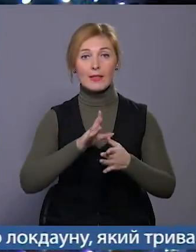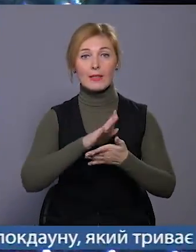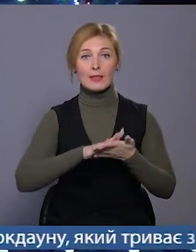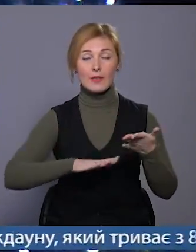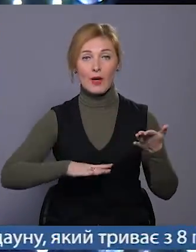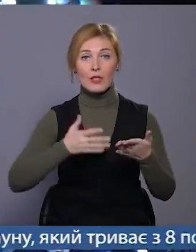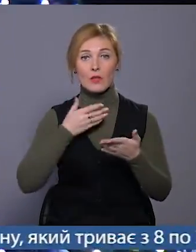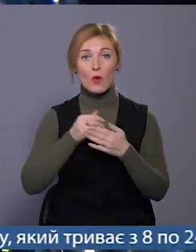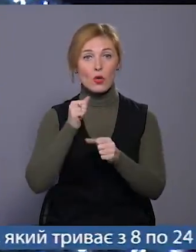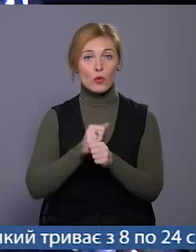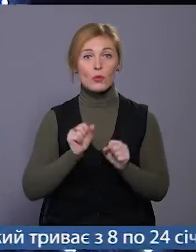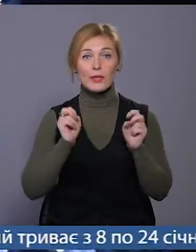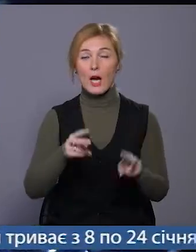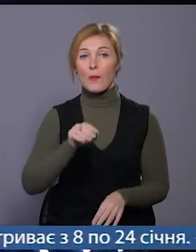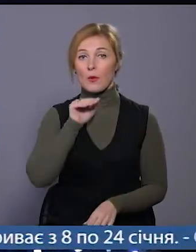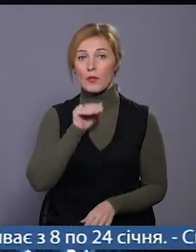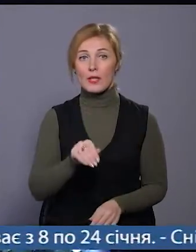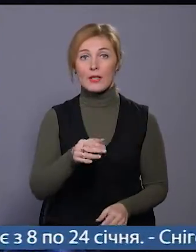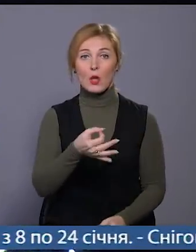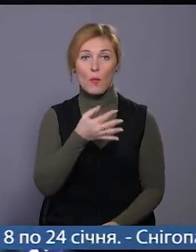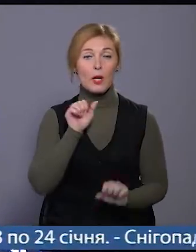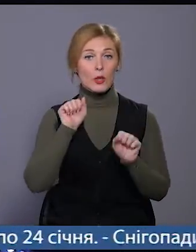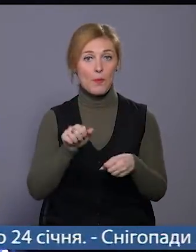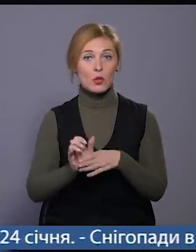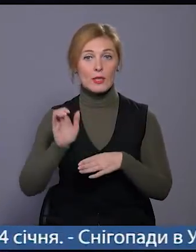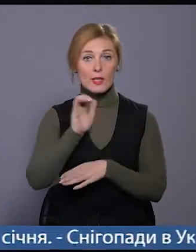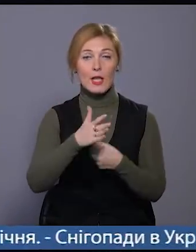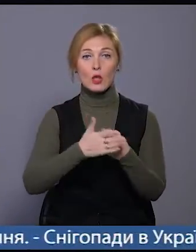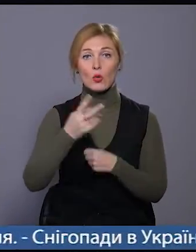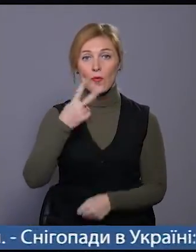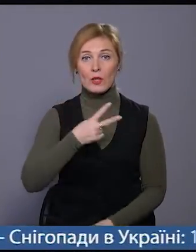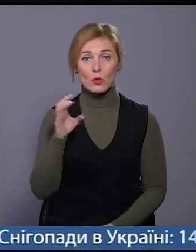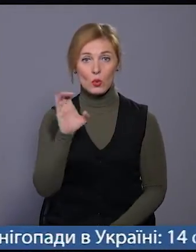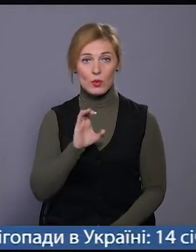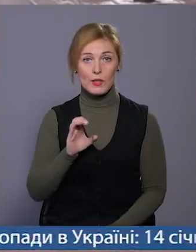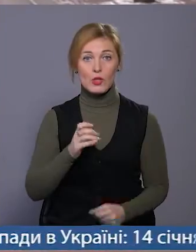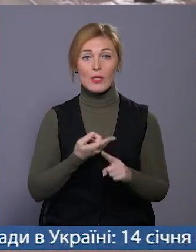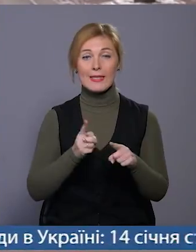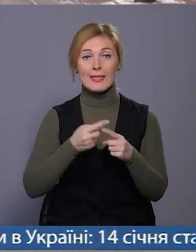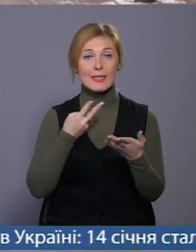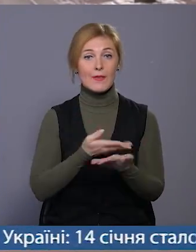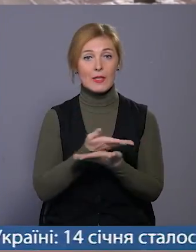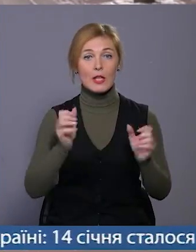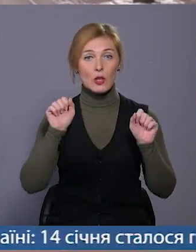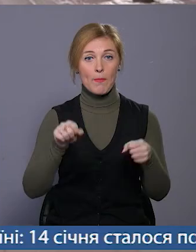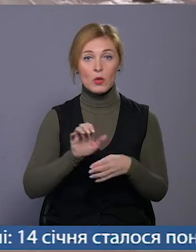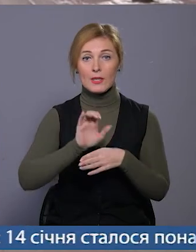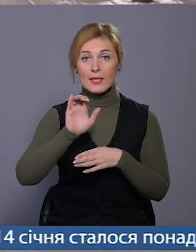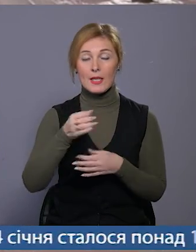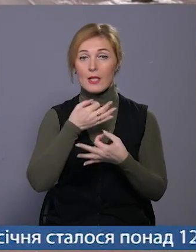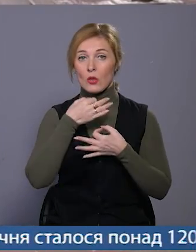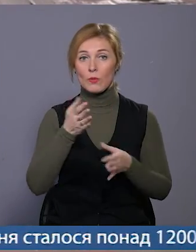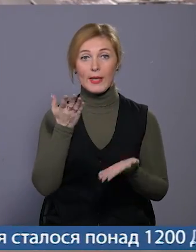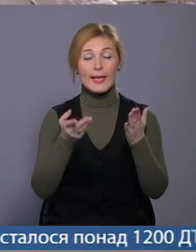роботи як професіонали, так і аматори можуть надсилати до 22 січня. Світлини можна надсилати будь-які, які